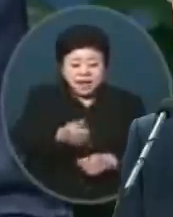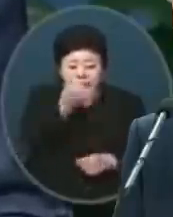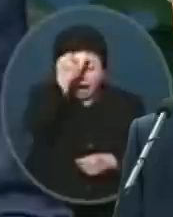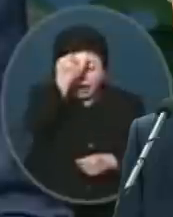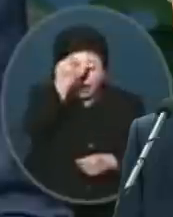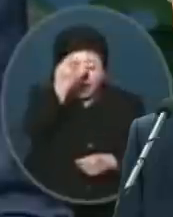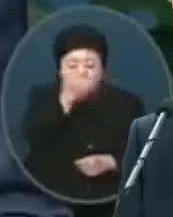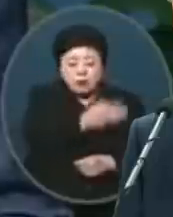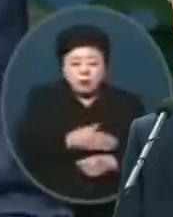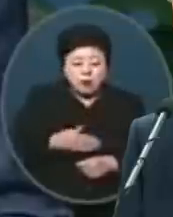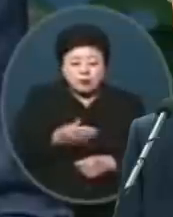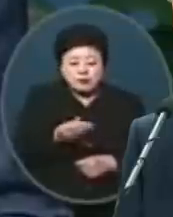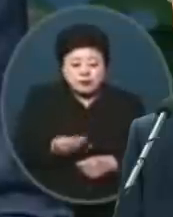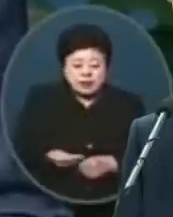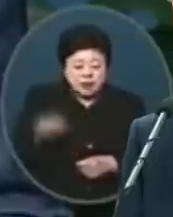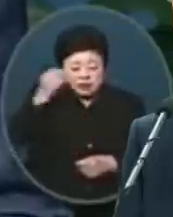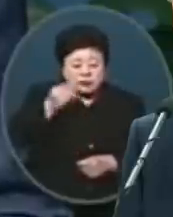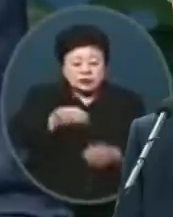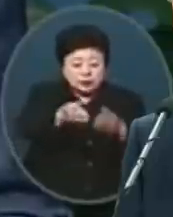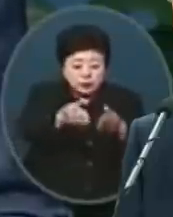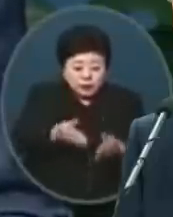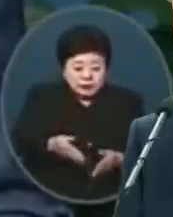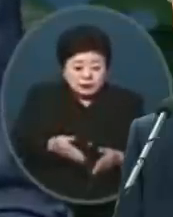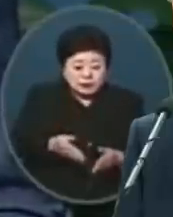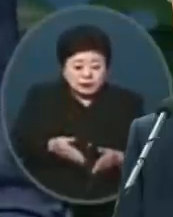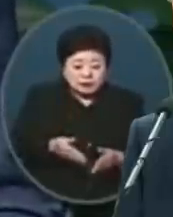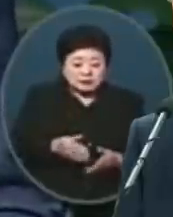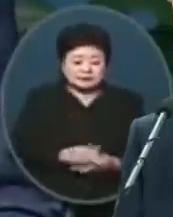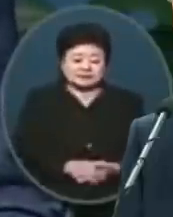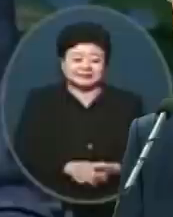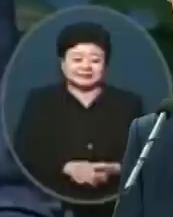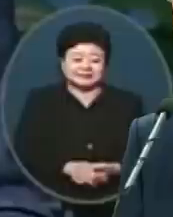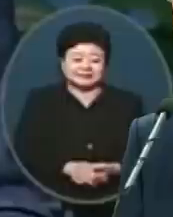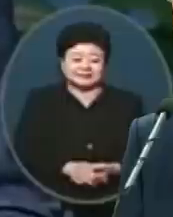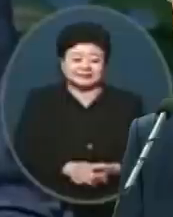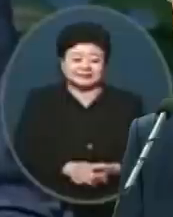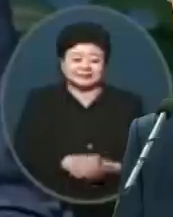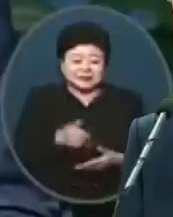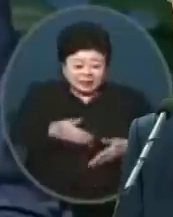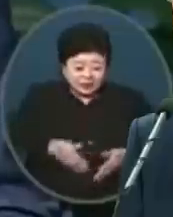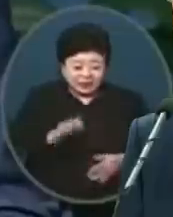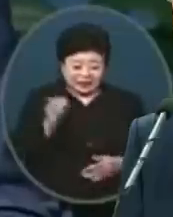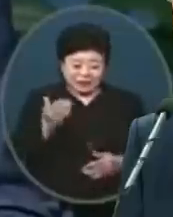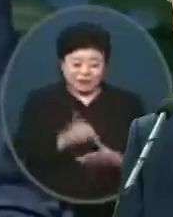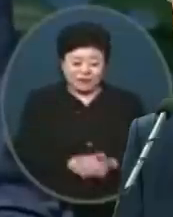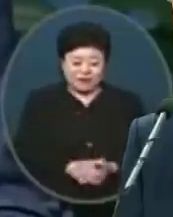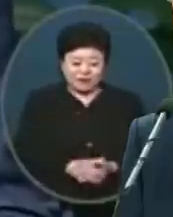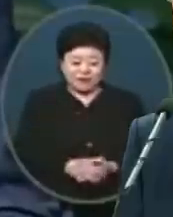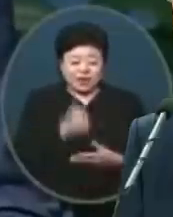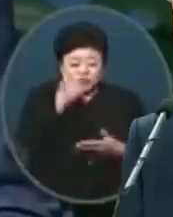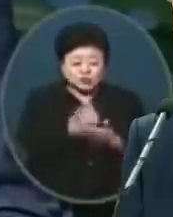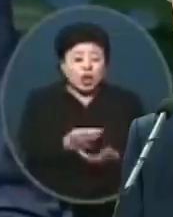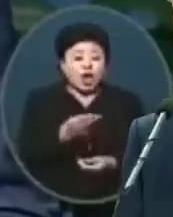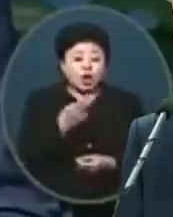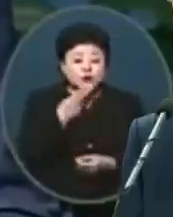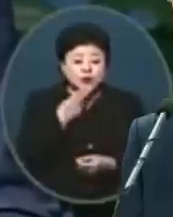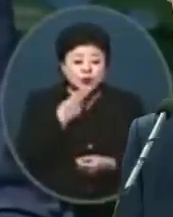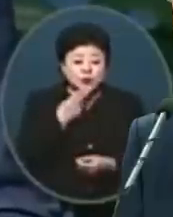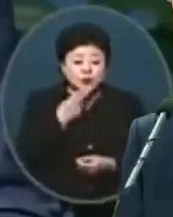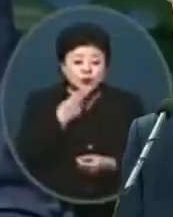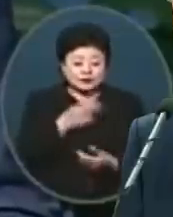몸을 성령을 통해서 빌려서 태어났으므로 죄가 없습니다.